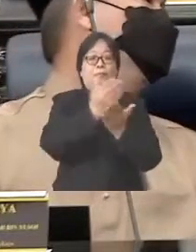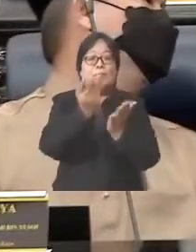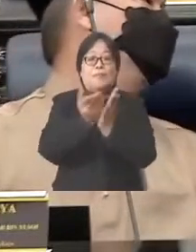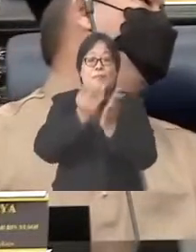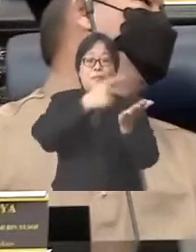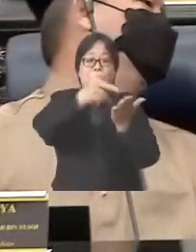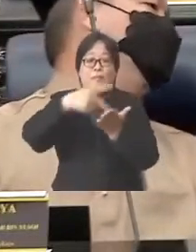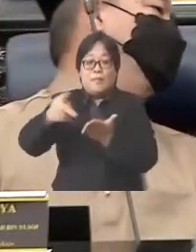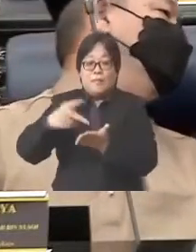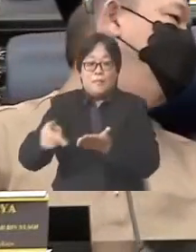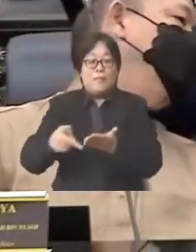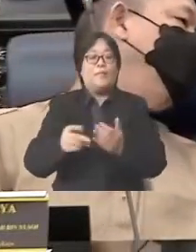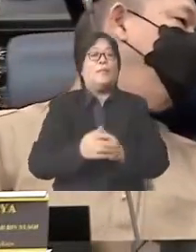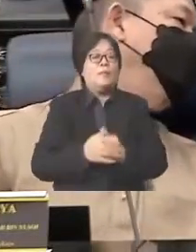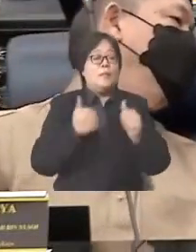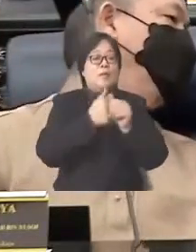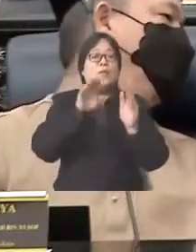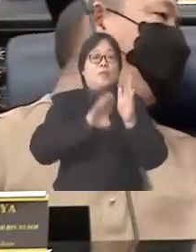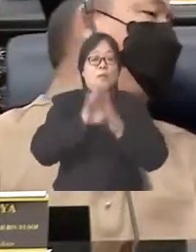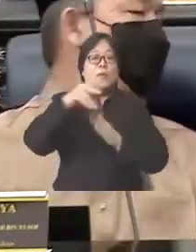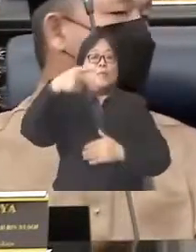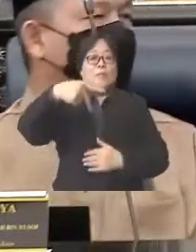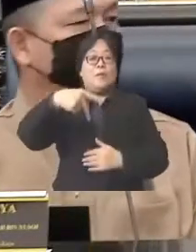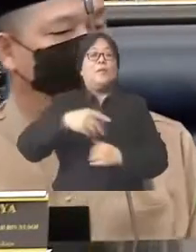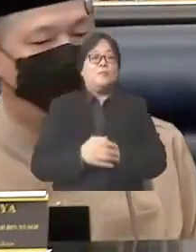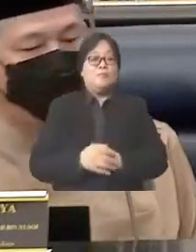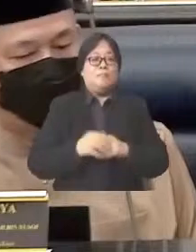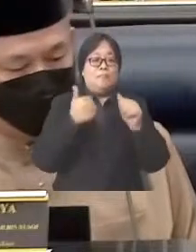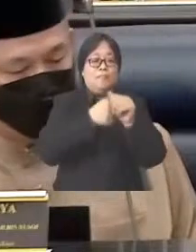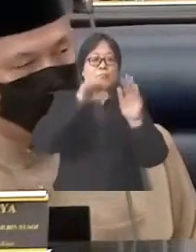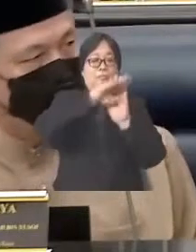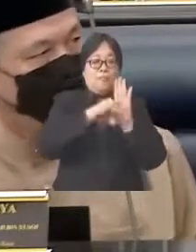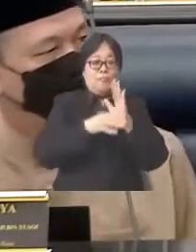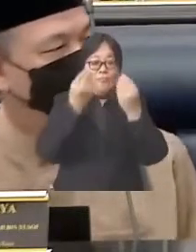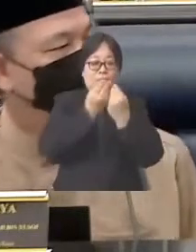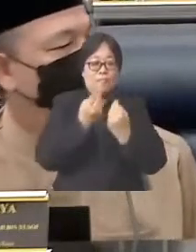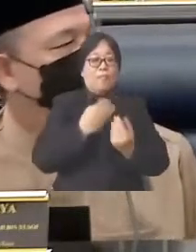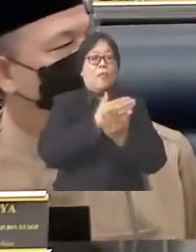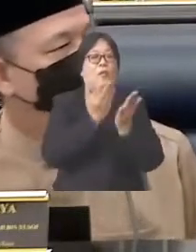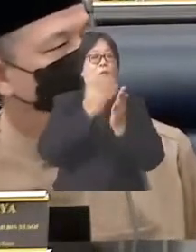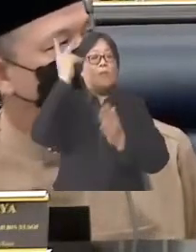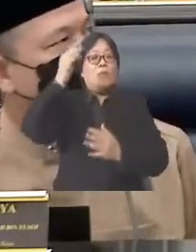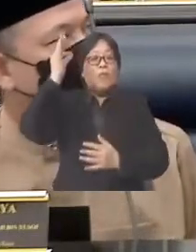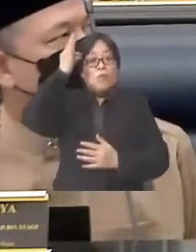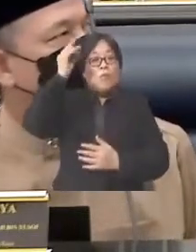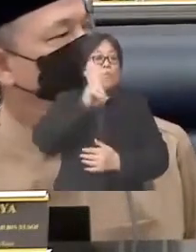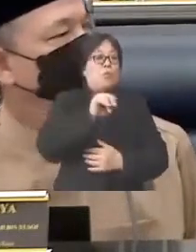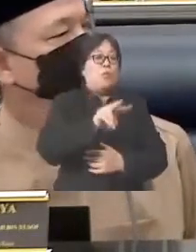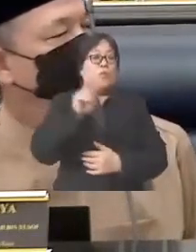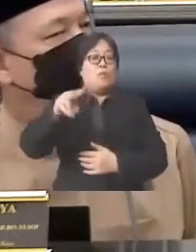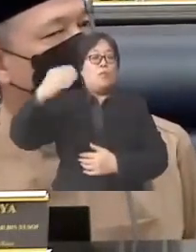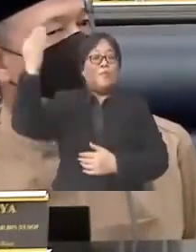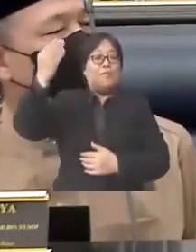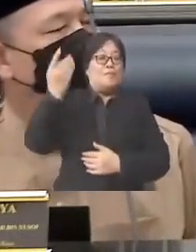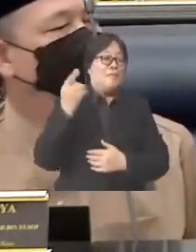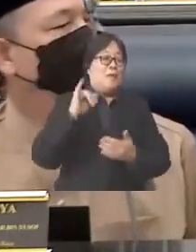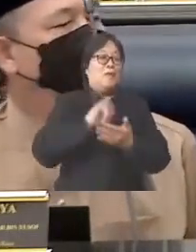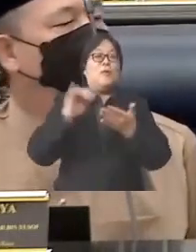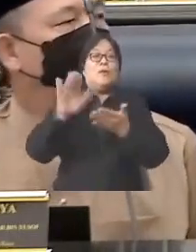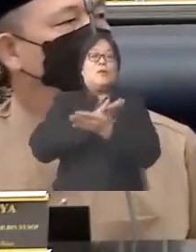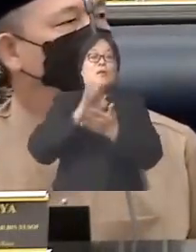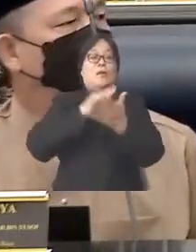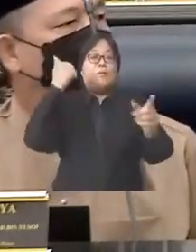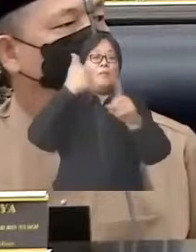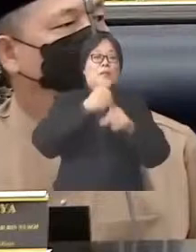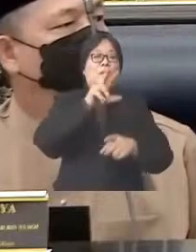pembangunan yang dinyatakan dibawa maksud pembangunan atau vi dalam senarai anggaran pembelanjaan persekutuan 22 yang dibentangkan sebagai